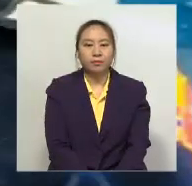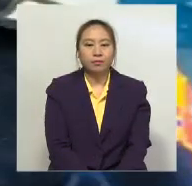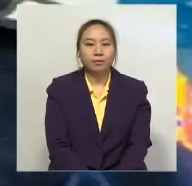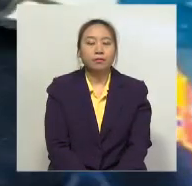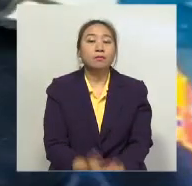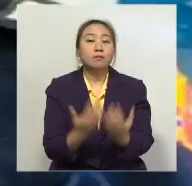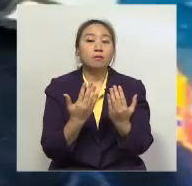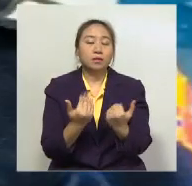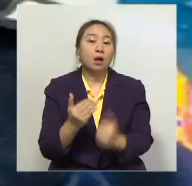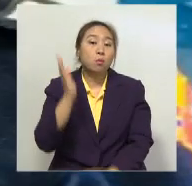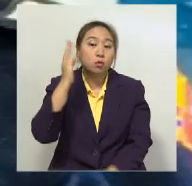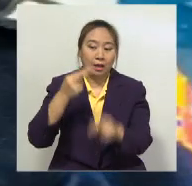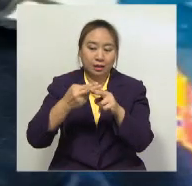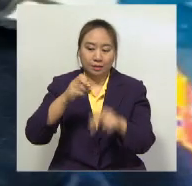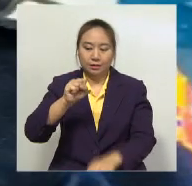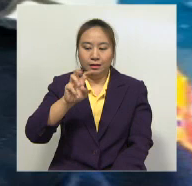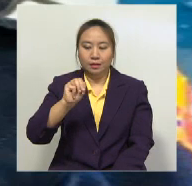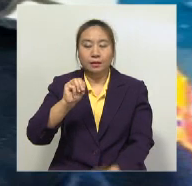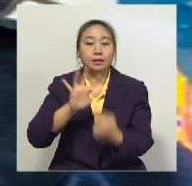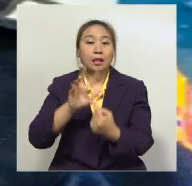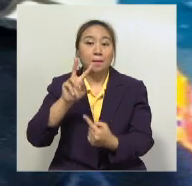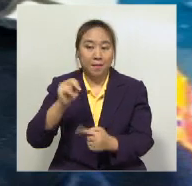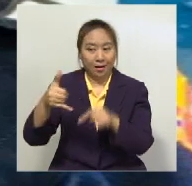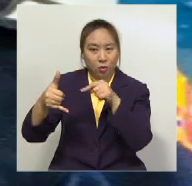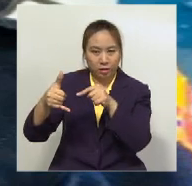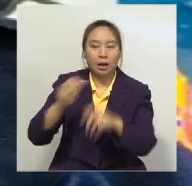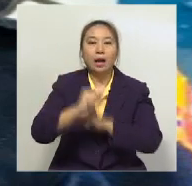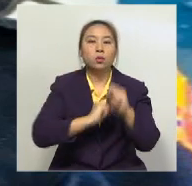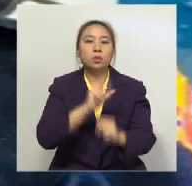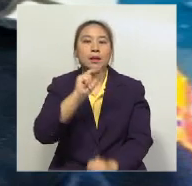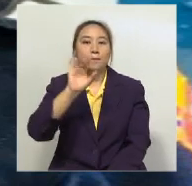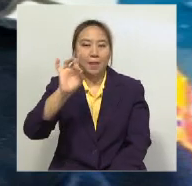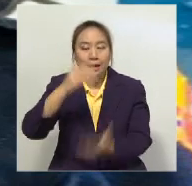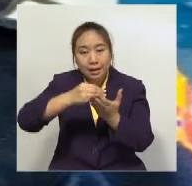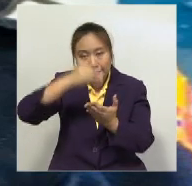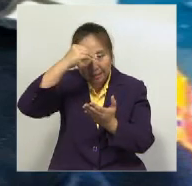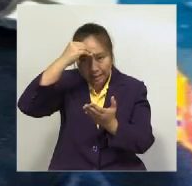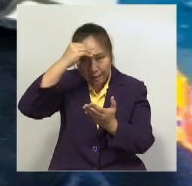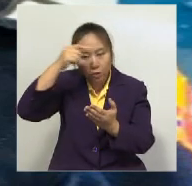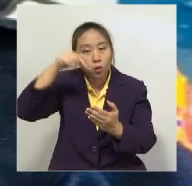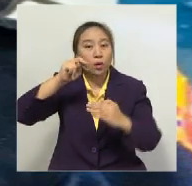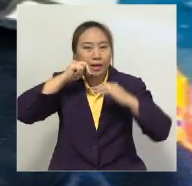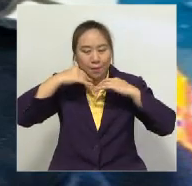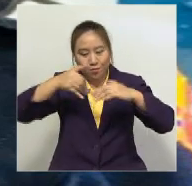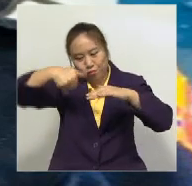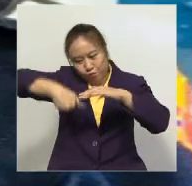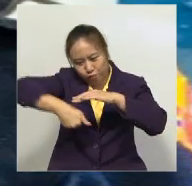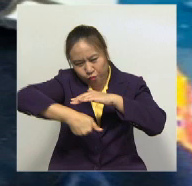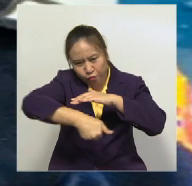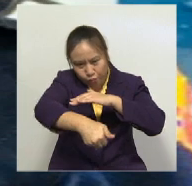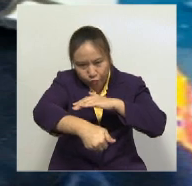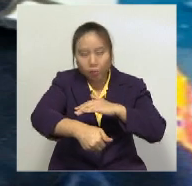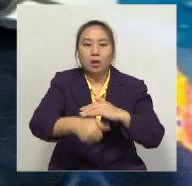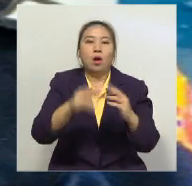้คุณผู้ชมครับสำหรับจ่าเอกสมานกุนันท่านอายุ38ปีครับจบหลักสูตรนักเรียนนักทำลายใต้น้ำจู่โจมรุ่นที่